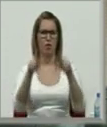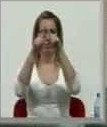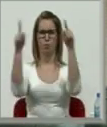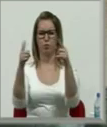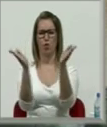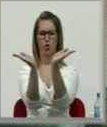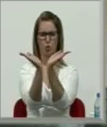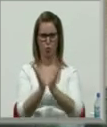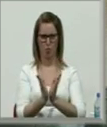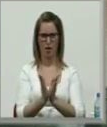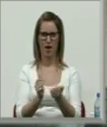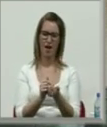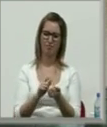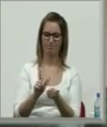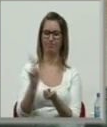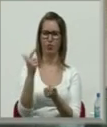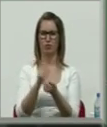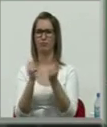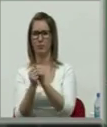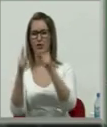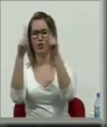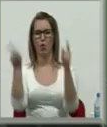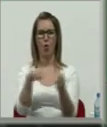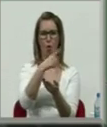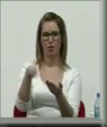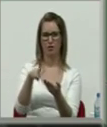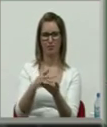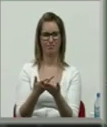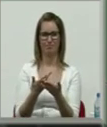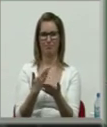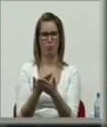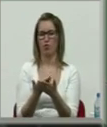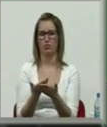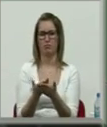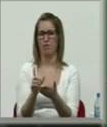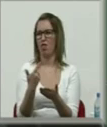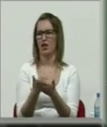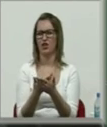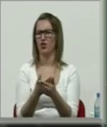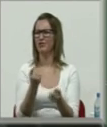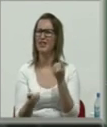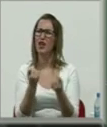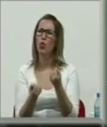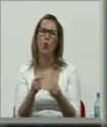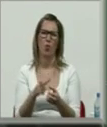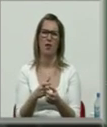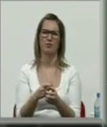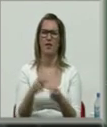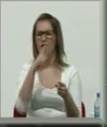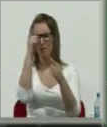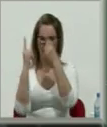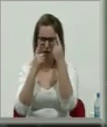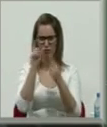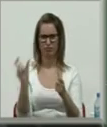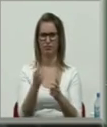jak chociażby miasto stołeczne Warszawa, jak przez lata stosowaliśmy. Ale to już nie chciałbym tego wątku